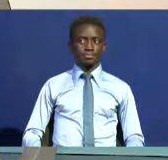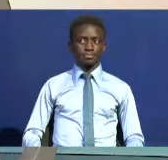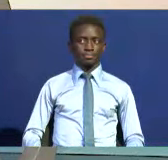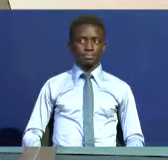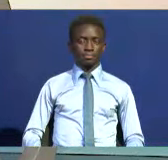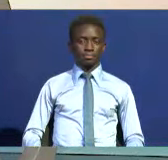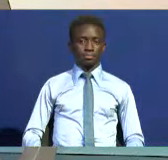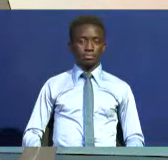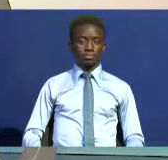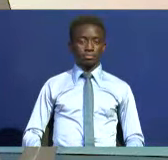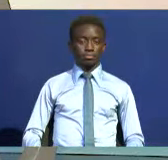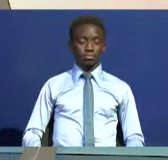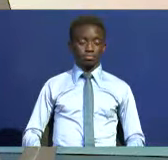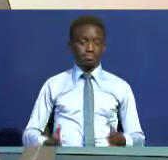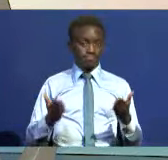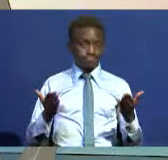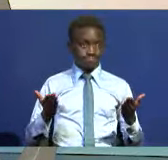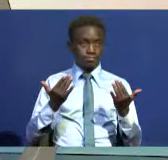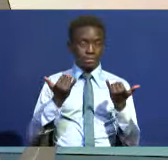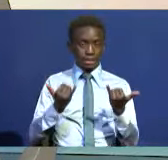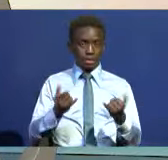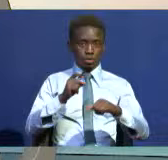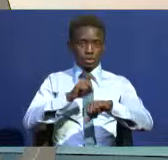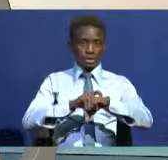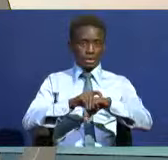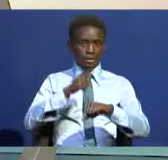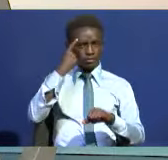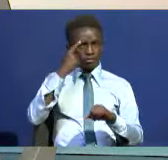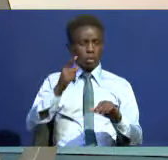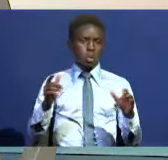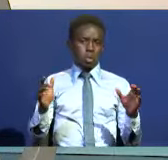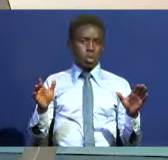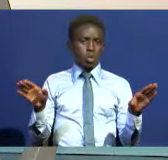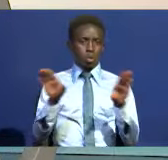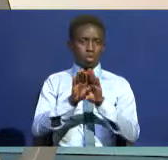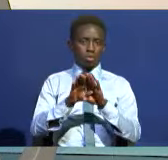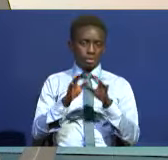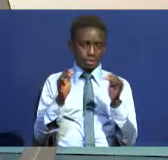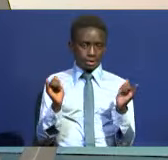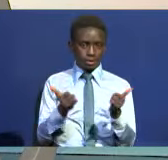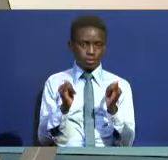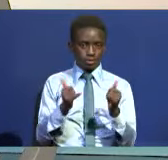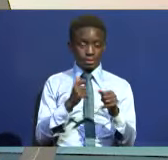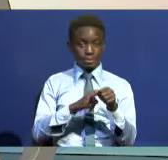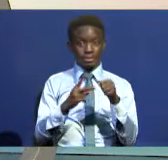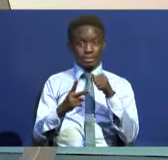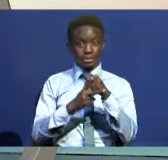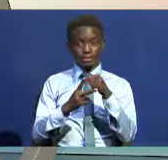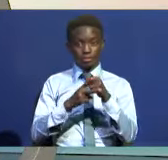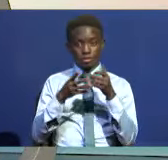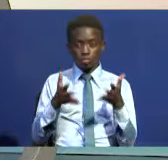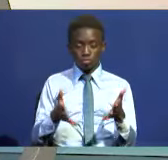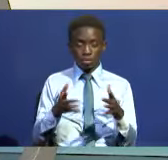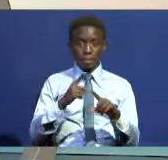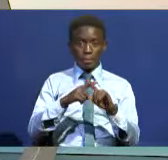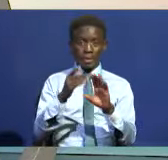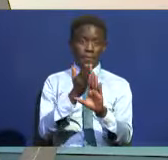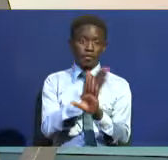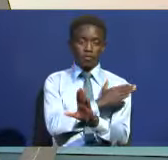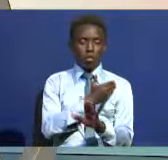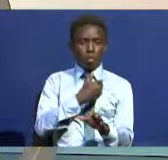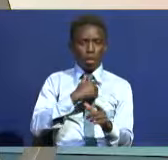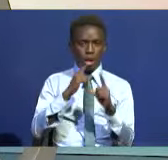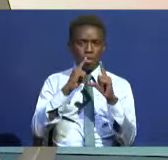Naam, mtazamaji, ni wakati wa kutamatisha taarifa hizi za Darubini ya Channel 1, lakini kabla ya hapo tunakukumbusha